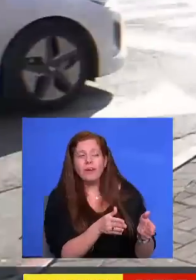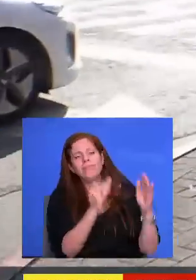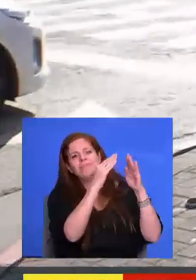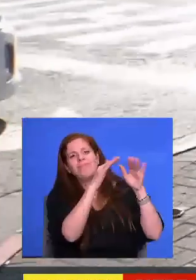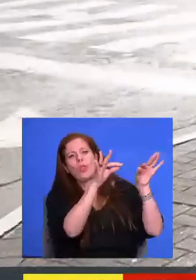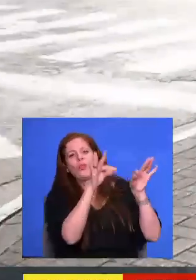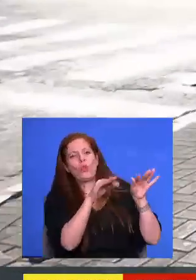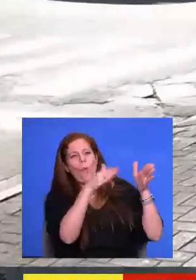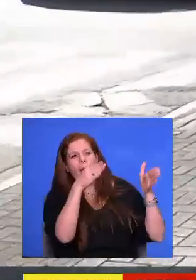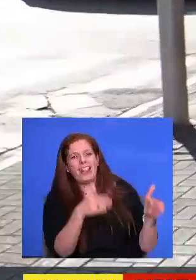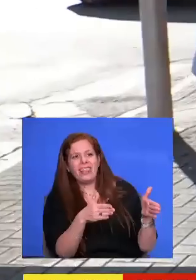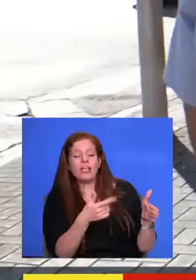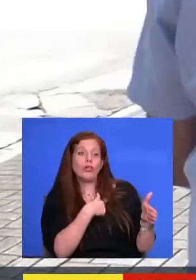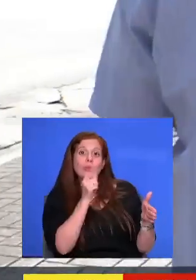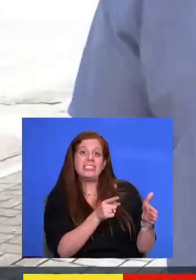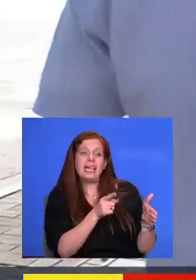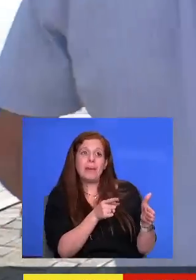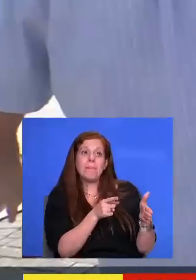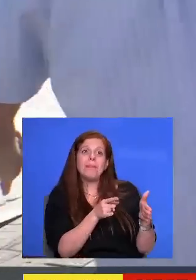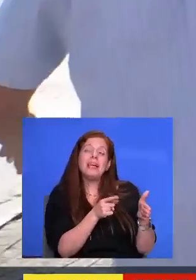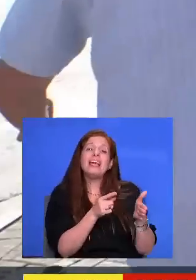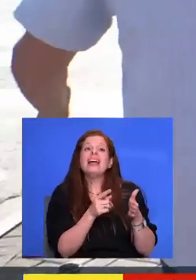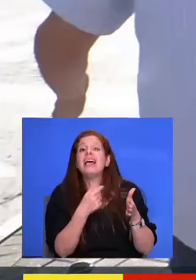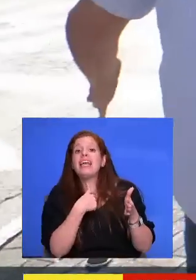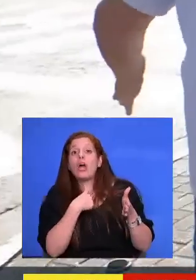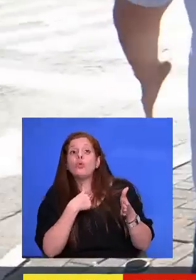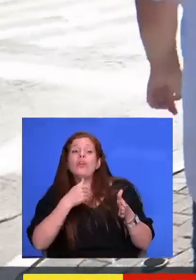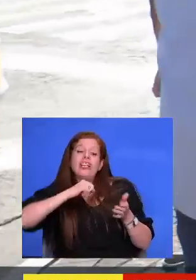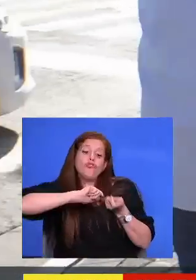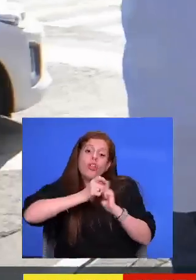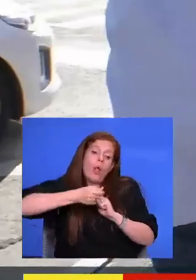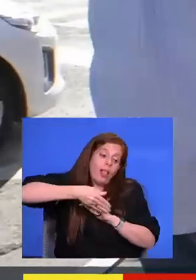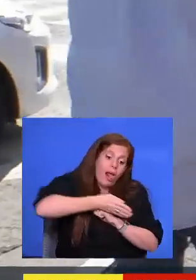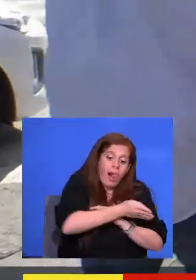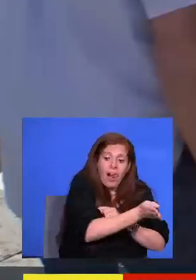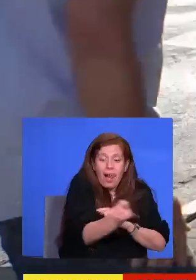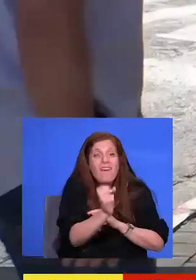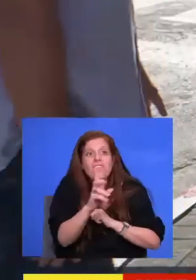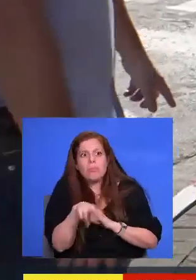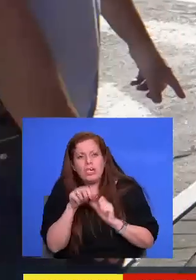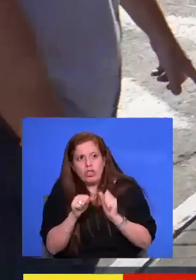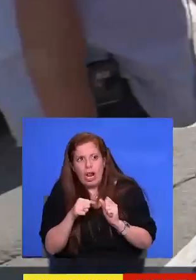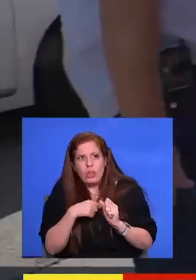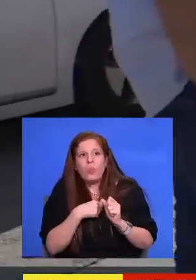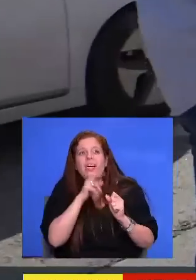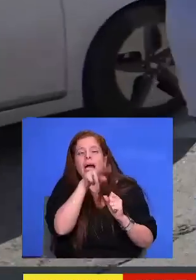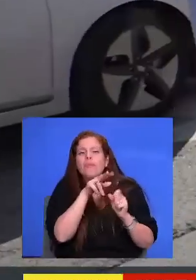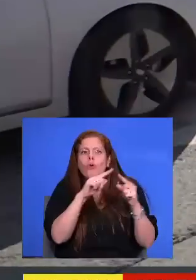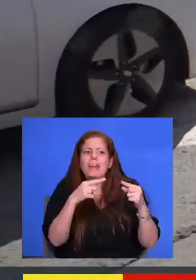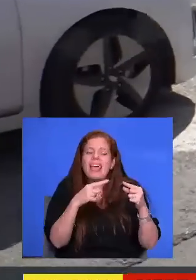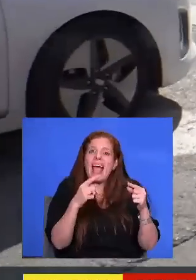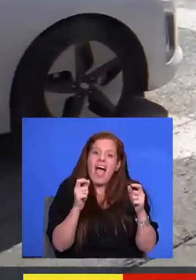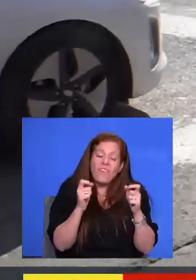הדוכן שאנחנו צריכים לשנות את הנתיב שלנו, ואם אנחנו בעלי מוגבלות, אנחנו נתקלים גם בכל מיני הפתעות